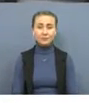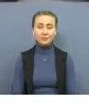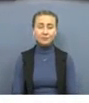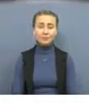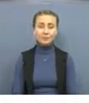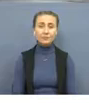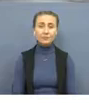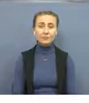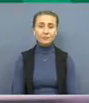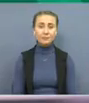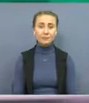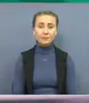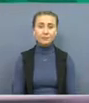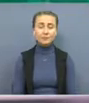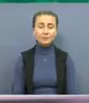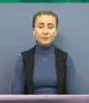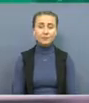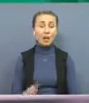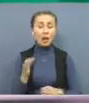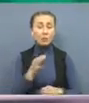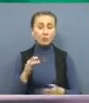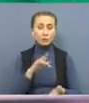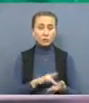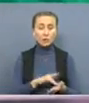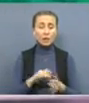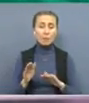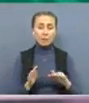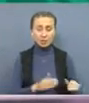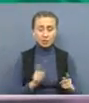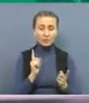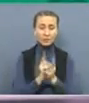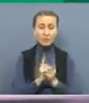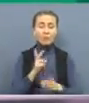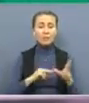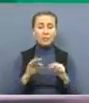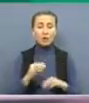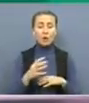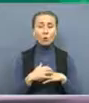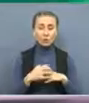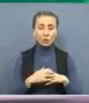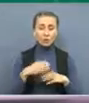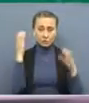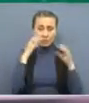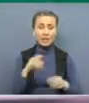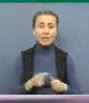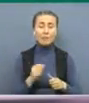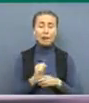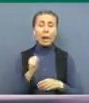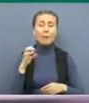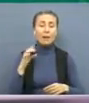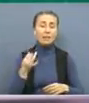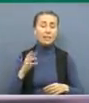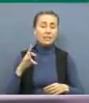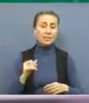Ахпарат. В областном центре прошла встреча преподавателей Кокшетауского университета имени Абая Мырзахметова с директорами